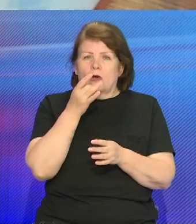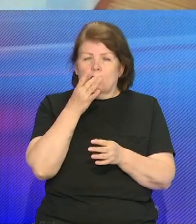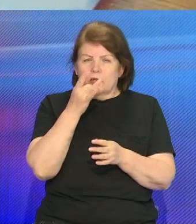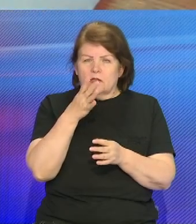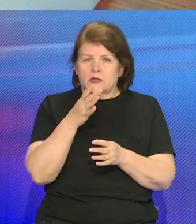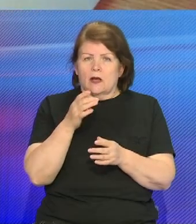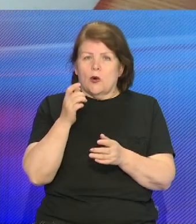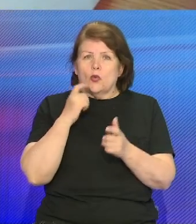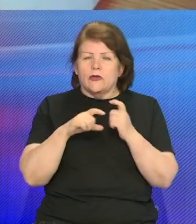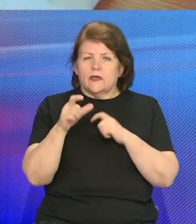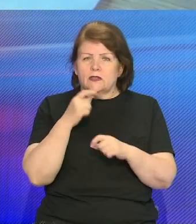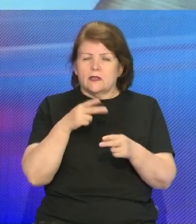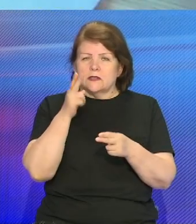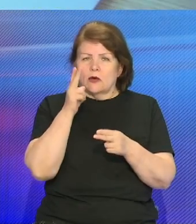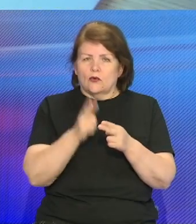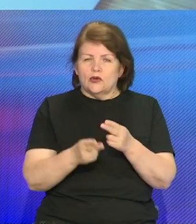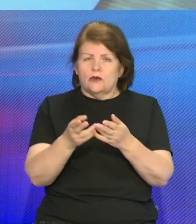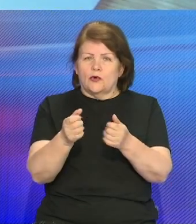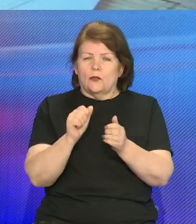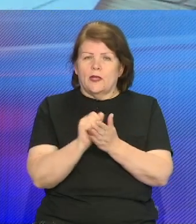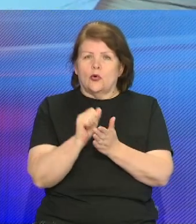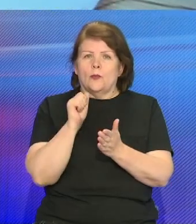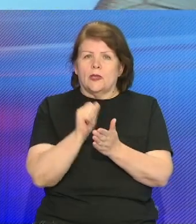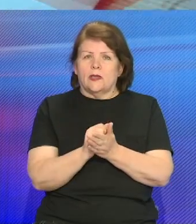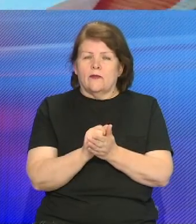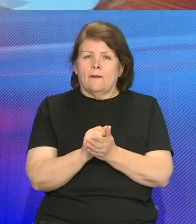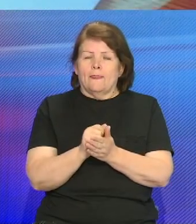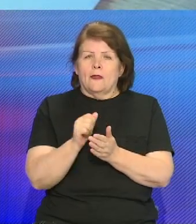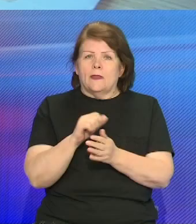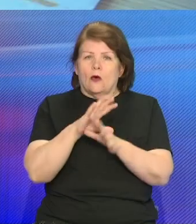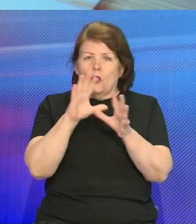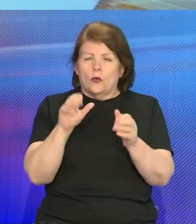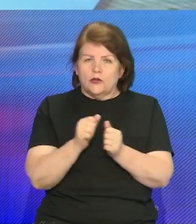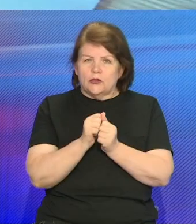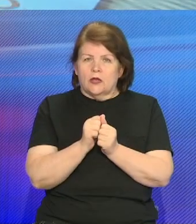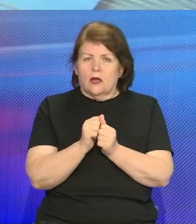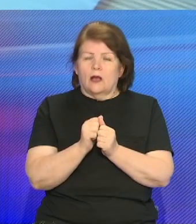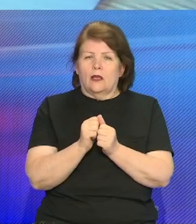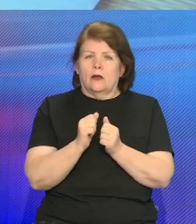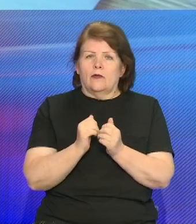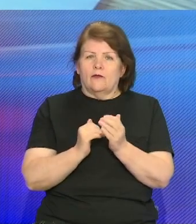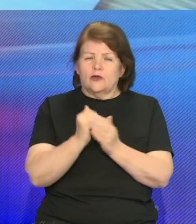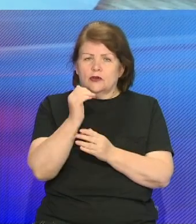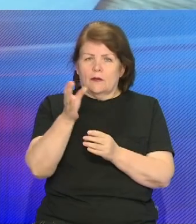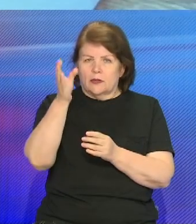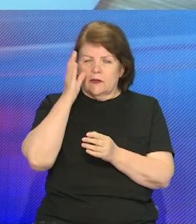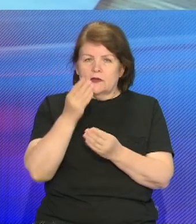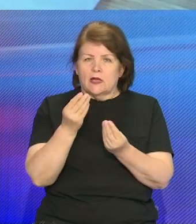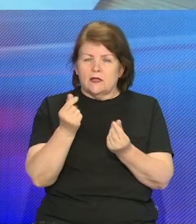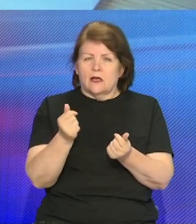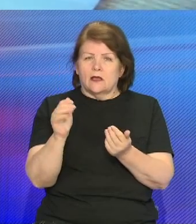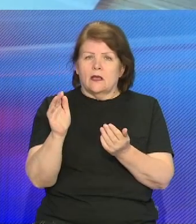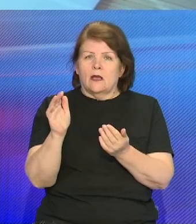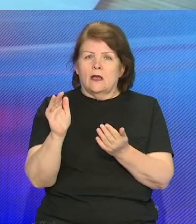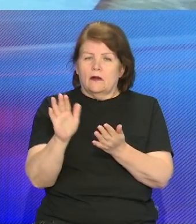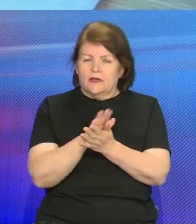завершили прием документов на отримание агульной и специальной высшейшей эдукации за сроки республиканского бюджета.